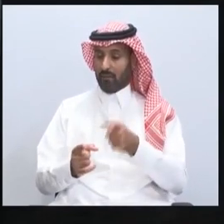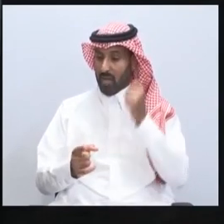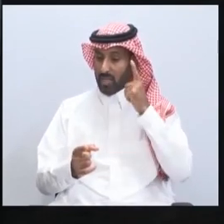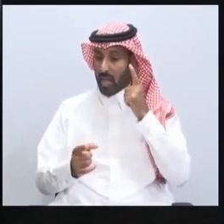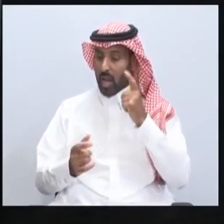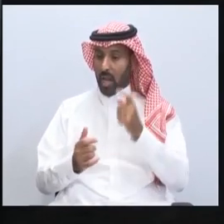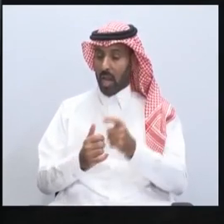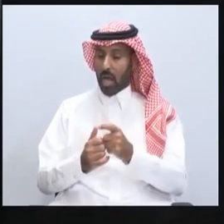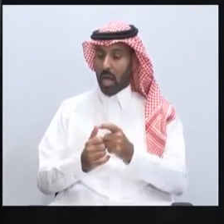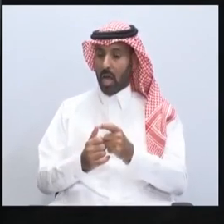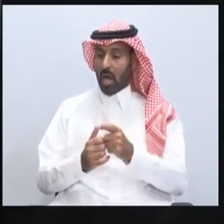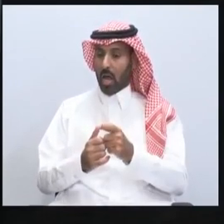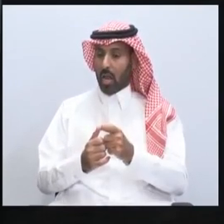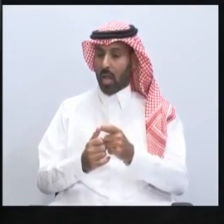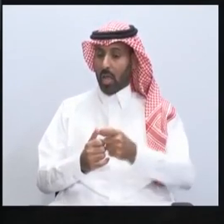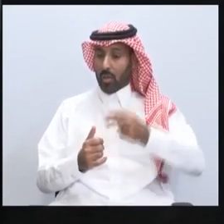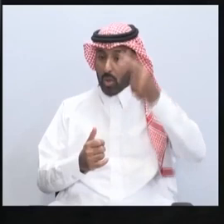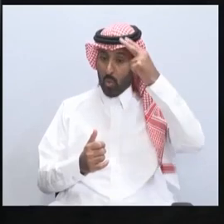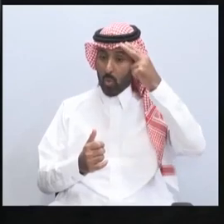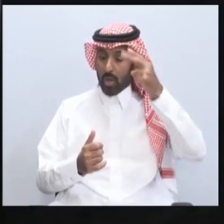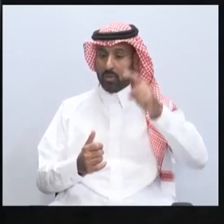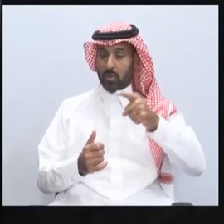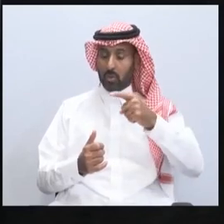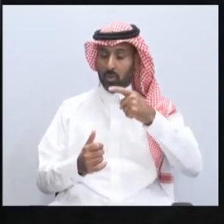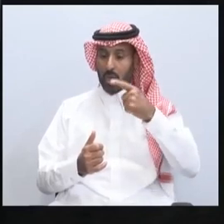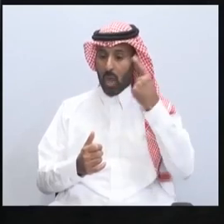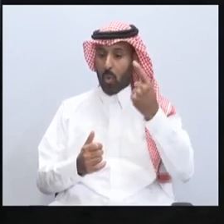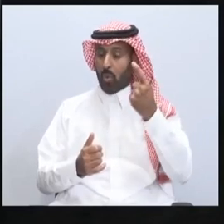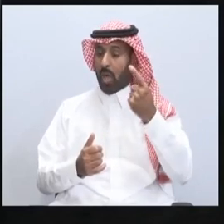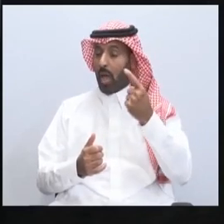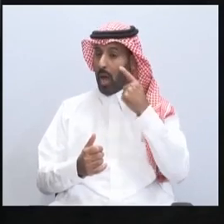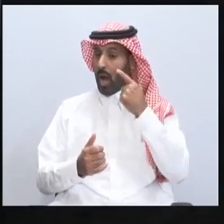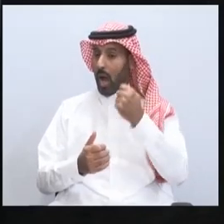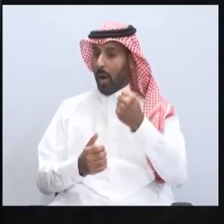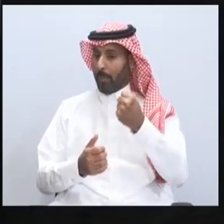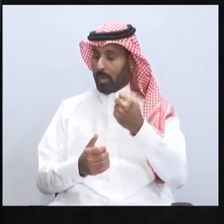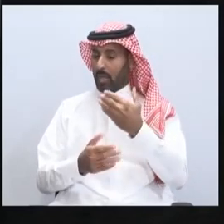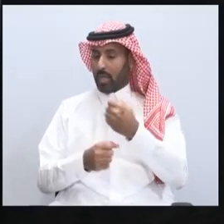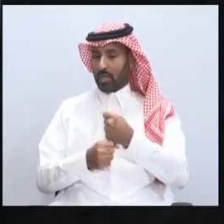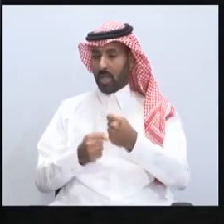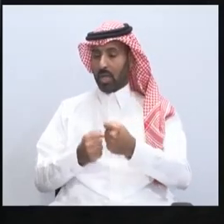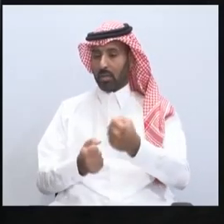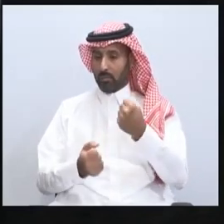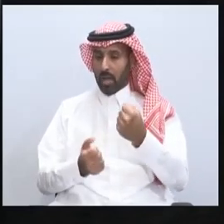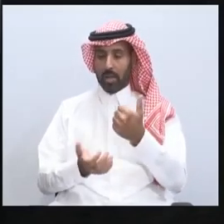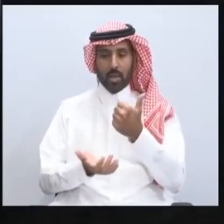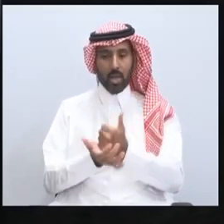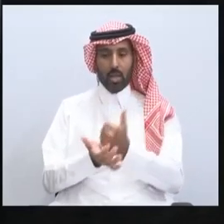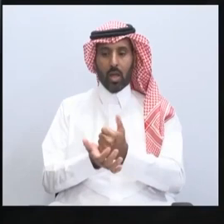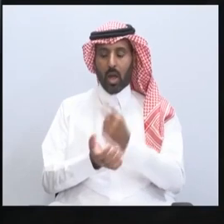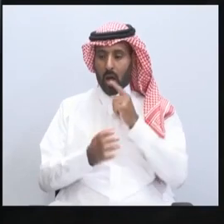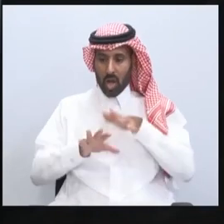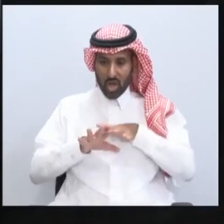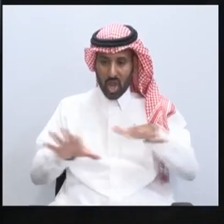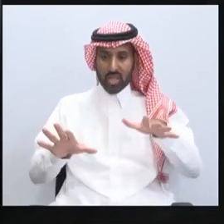الاهالي ان الدوله السعوديه الاولى قامت على اساس متين وعلى نشر الامن